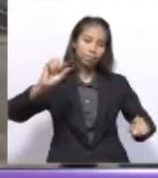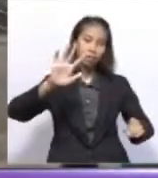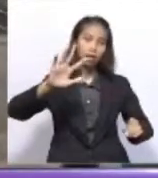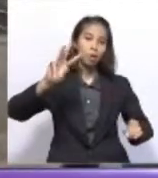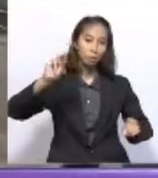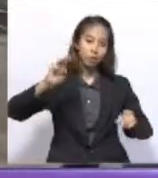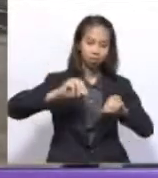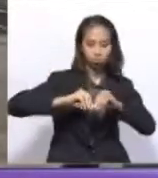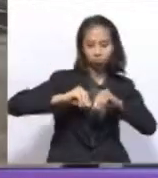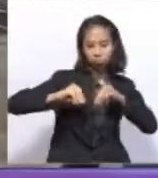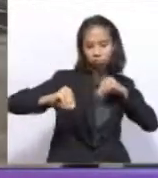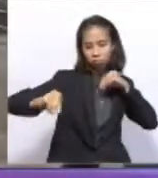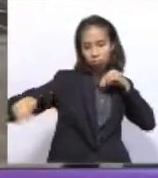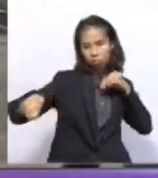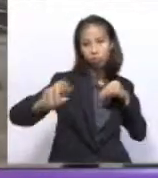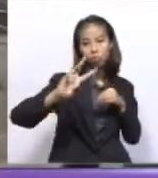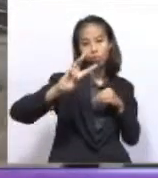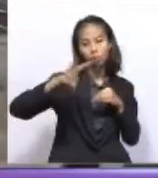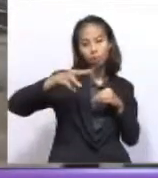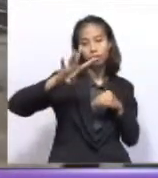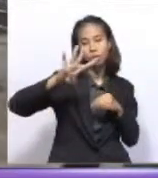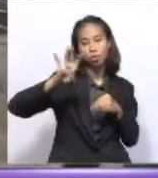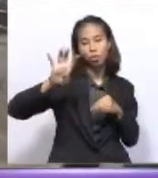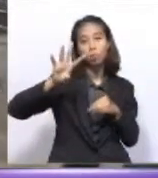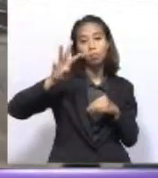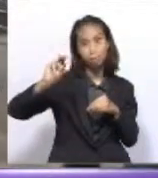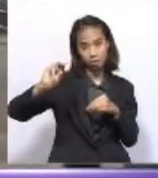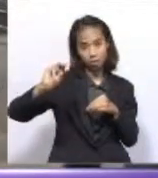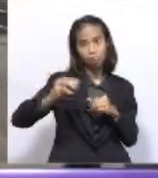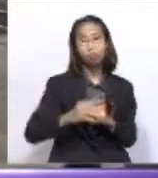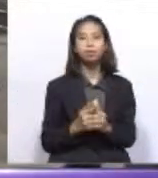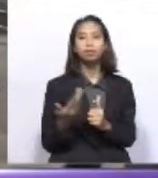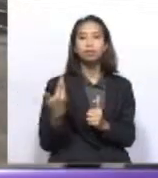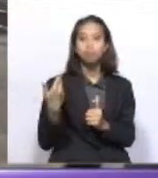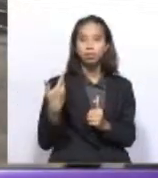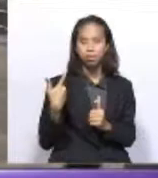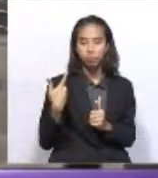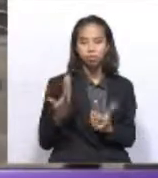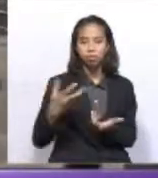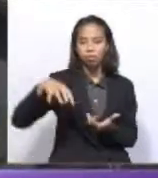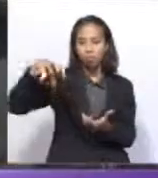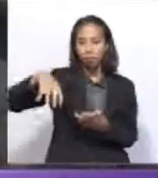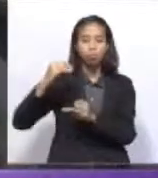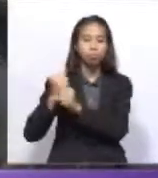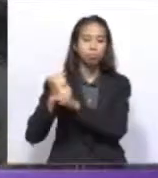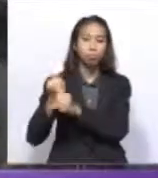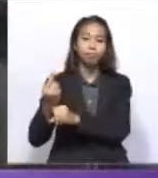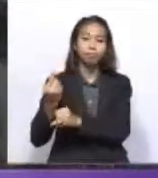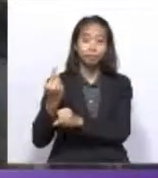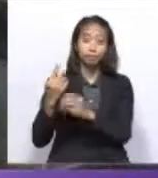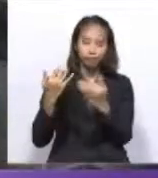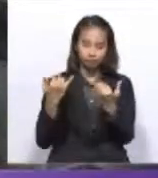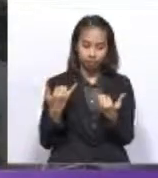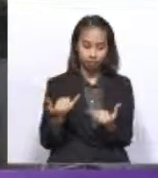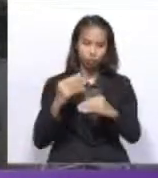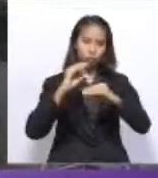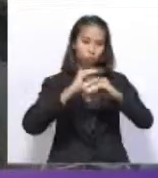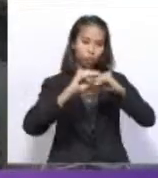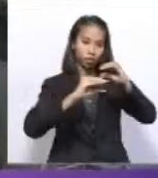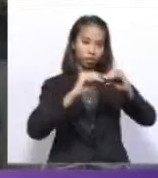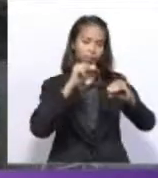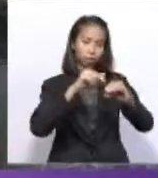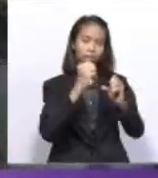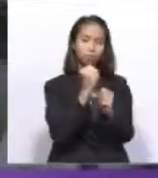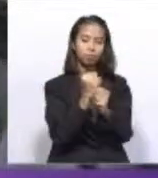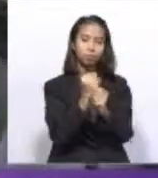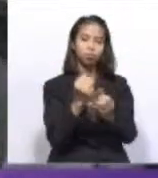ง 6,400 เมตรรวมถึงปล่องอุโมงค์4แห่งและอาคารสำนักงานอีก1แห่งซึ่งผลที่ได้จากโครงการนี้จะช่วย